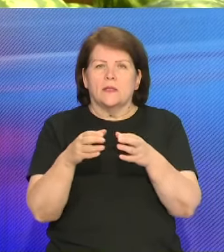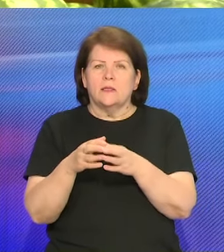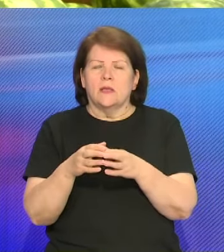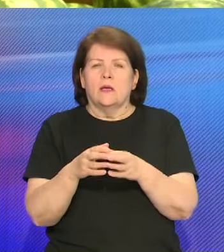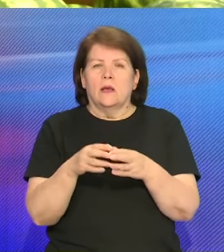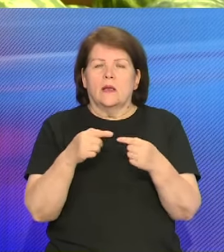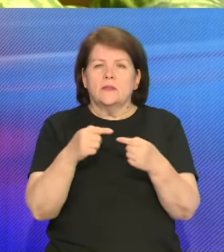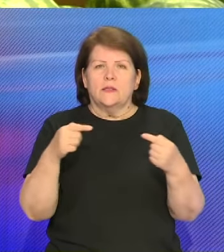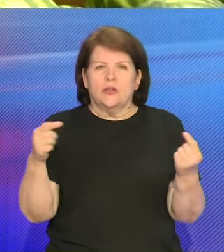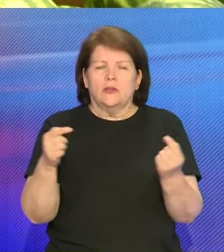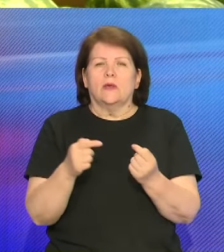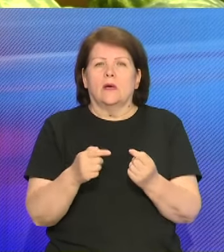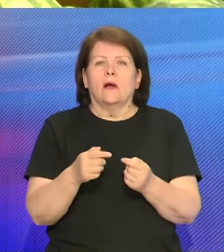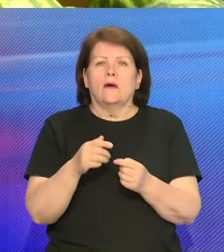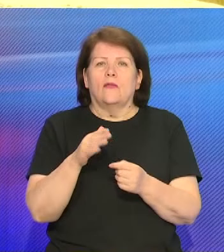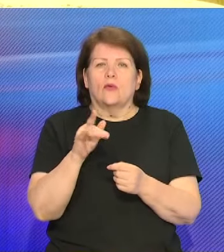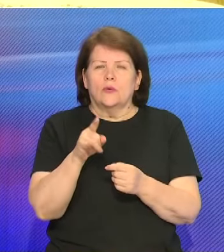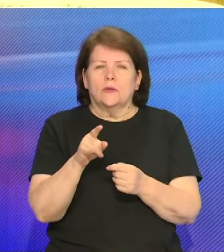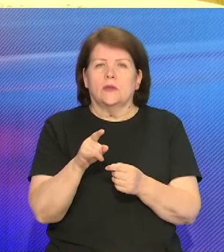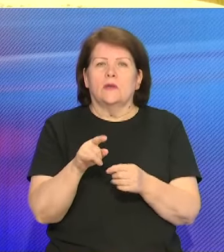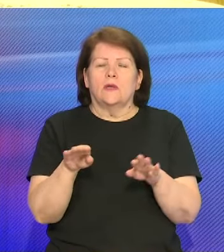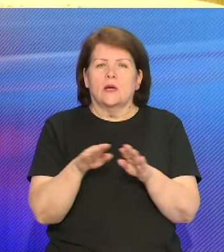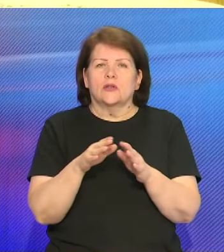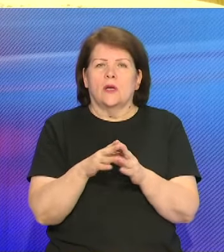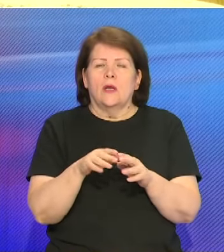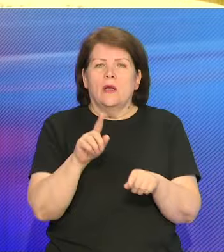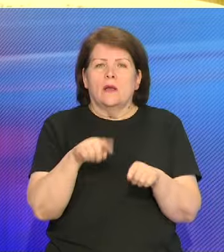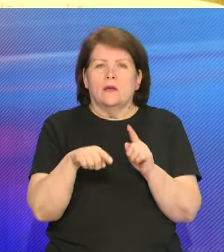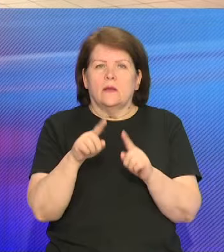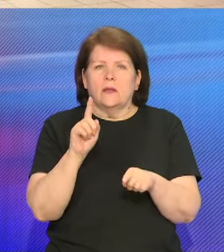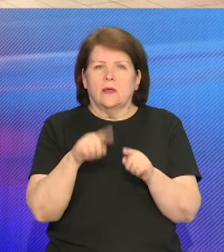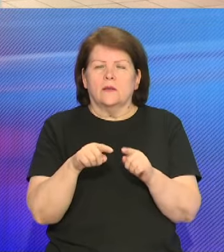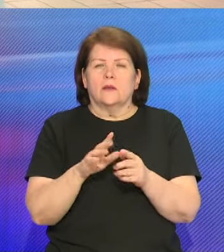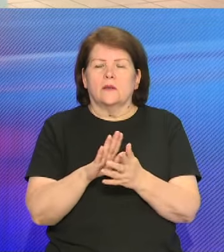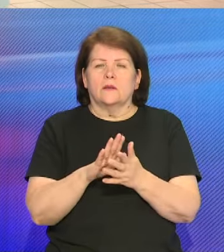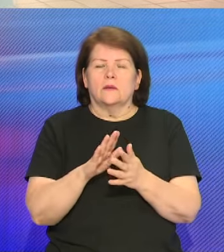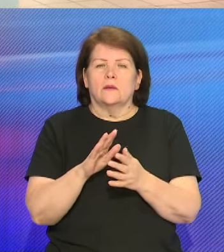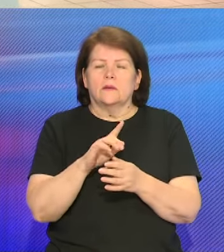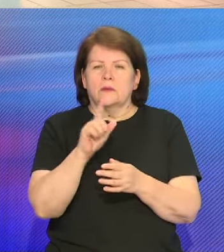і садавіны. Яшчэ столькі ж пайшлі на утылізацыю за перавышэнне ўтрымання нітрату.